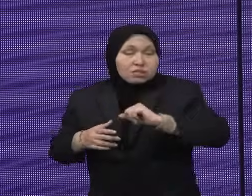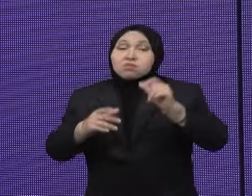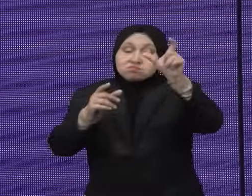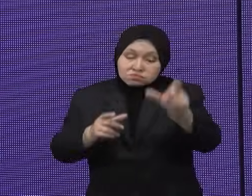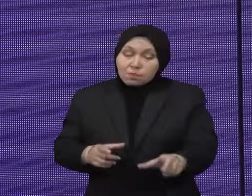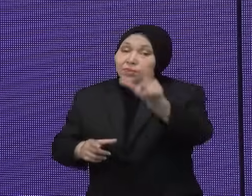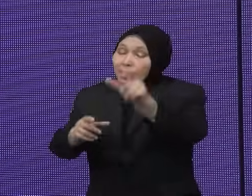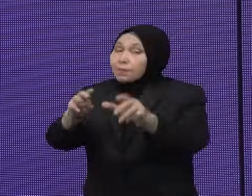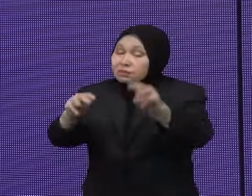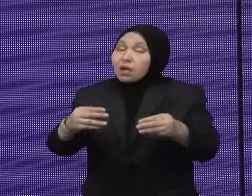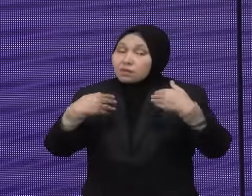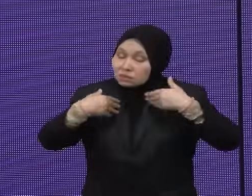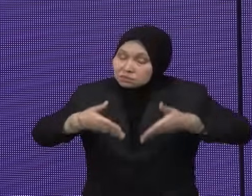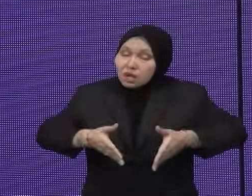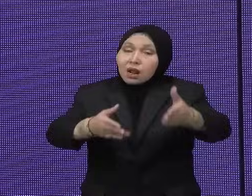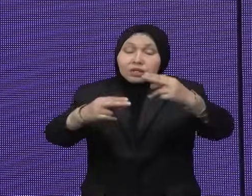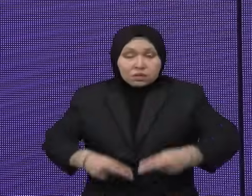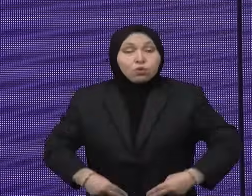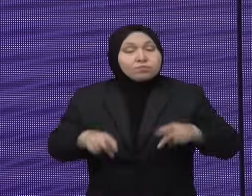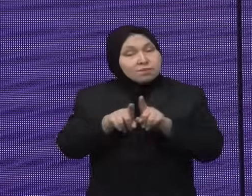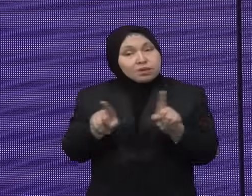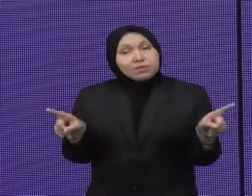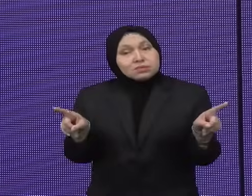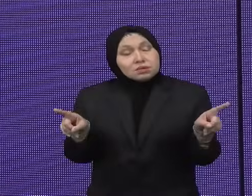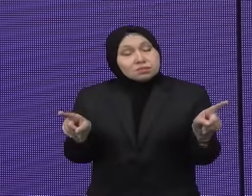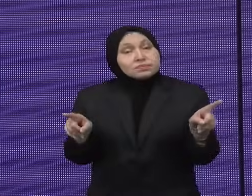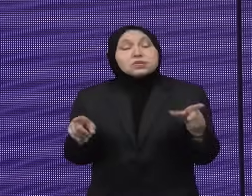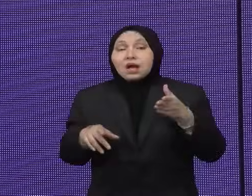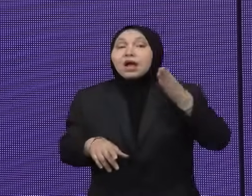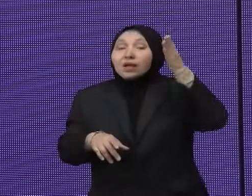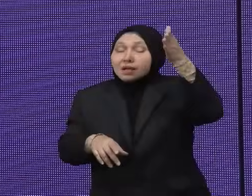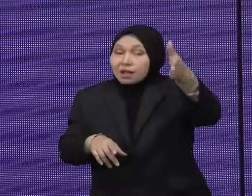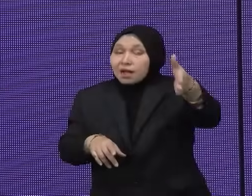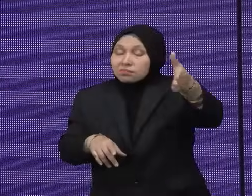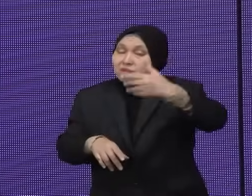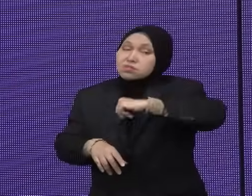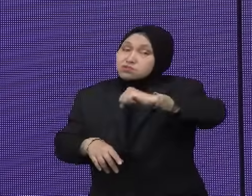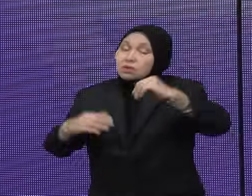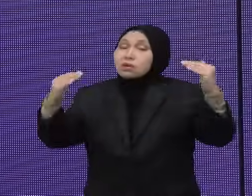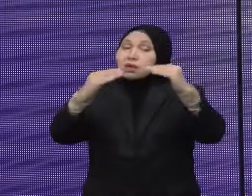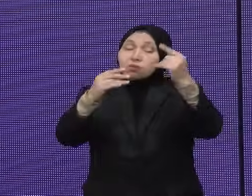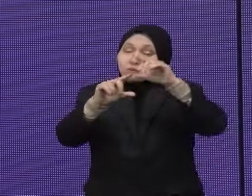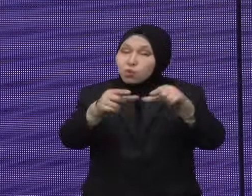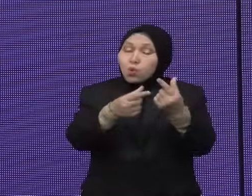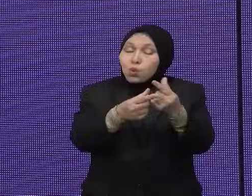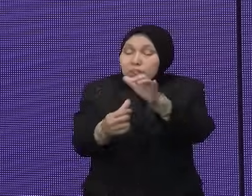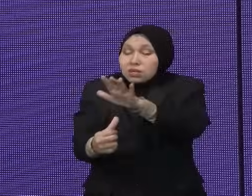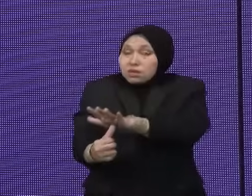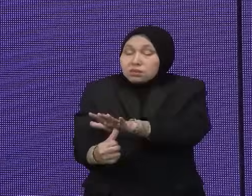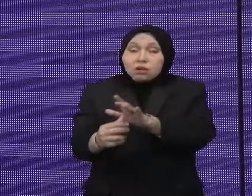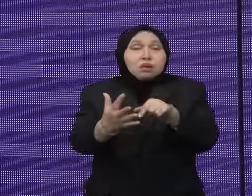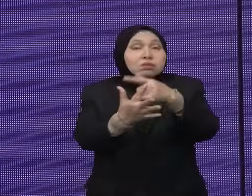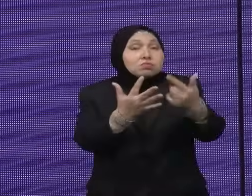itu mempunyai jalan hidup yang berbeza. Ustaz. Dia akan memperjuangkan keadilan bagi golongan tertindas di kalangan